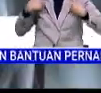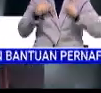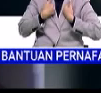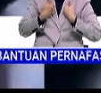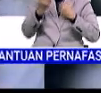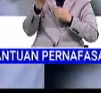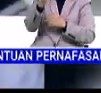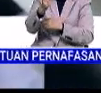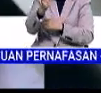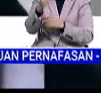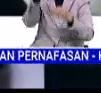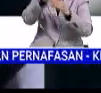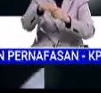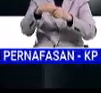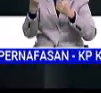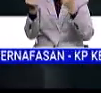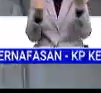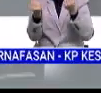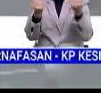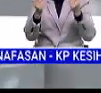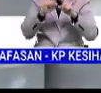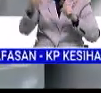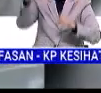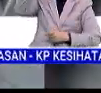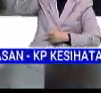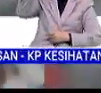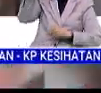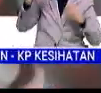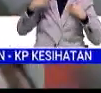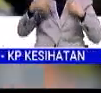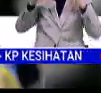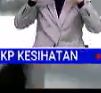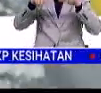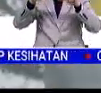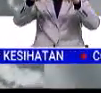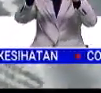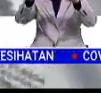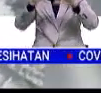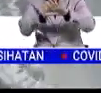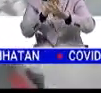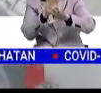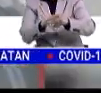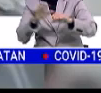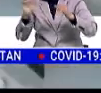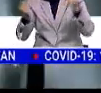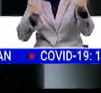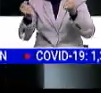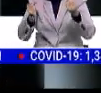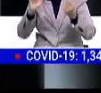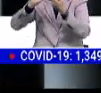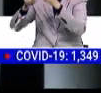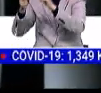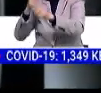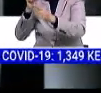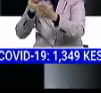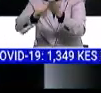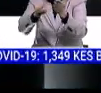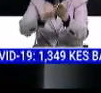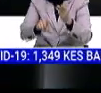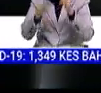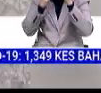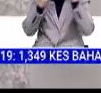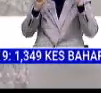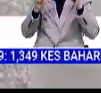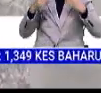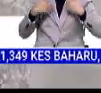pendingin hawa keretanya. Pada masa sama, turut hairan apabila terdapat lalat menghurung keretanya. Selepas diperiksa rakan-rakan, Adila terkejut